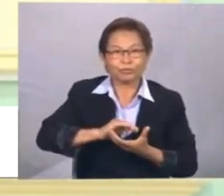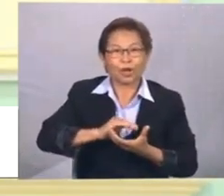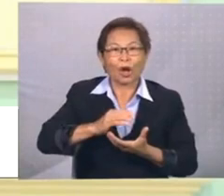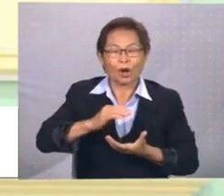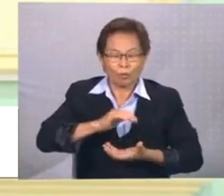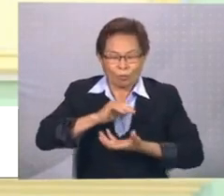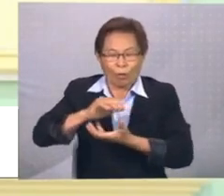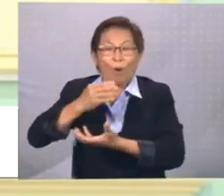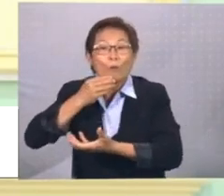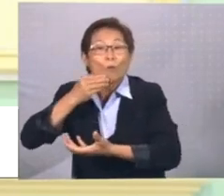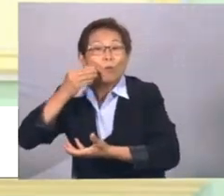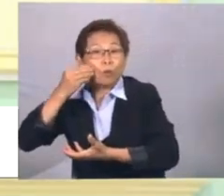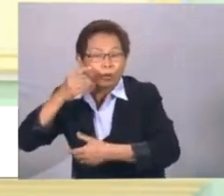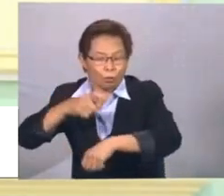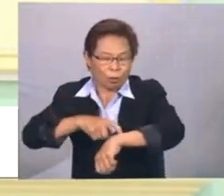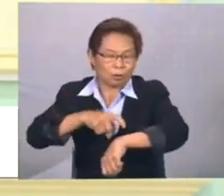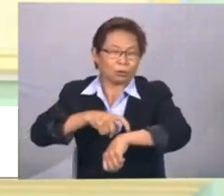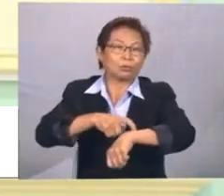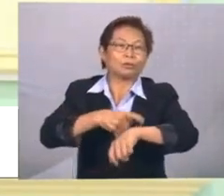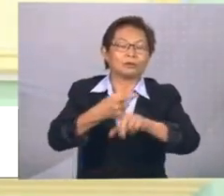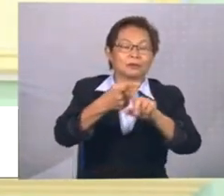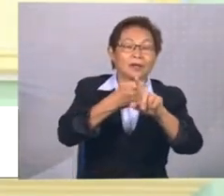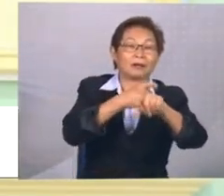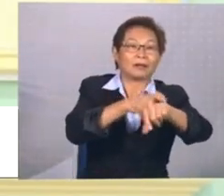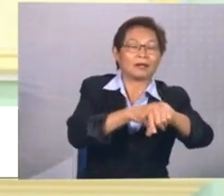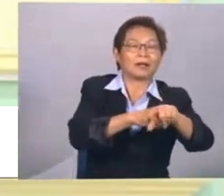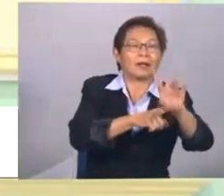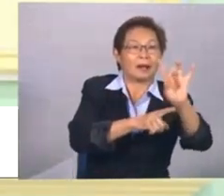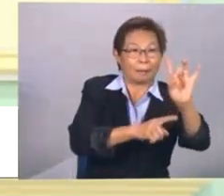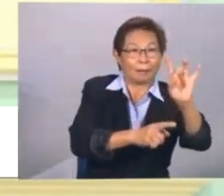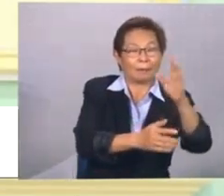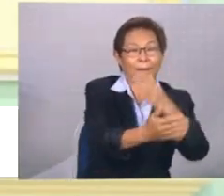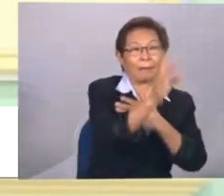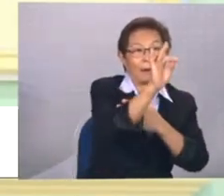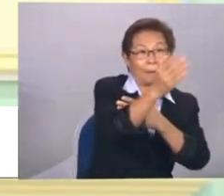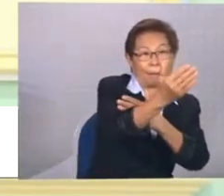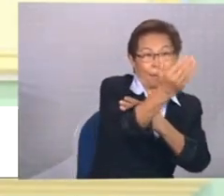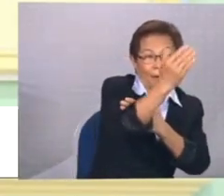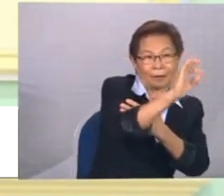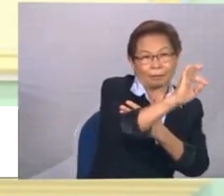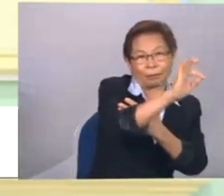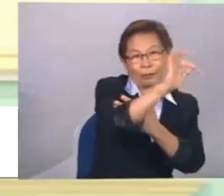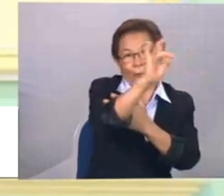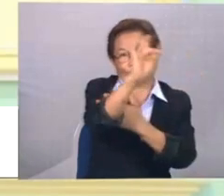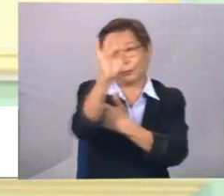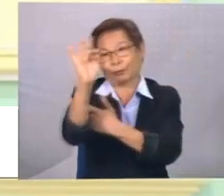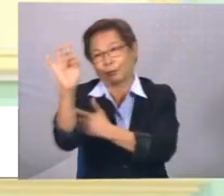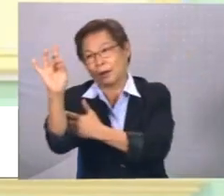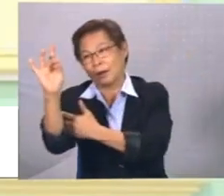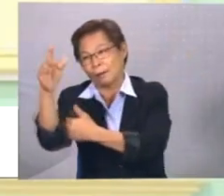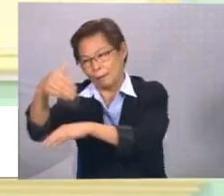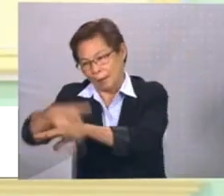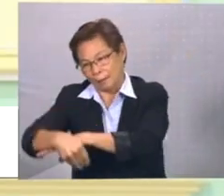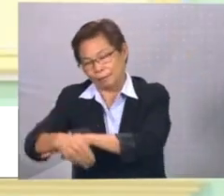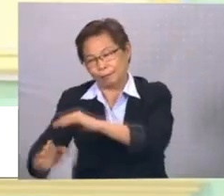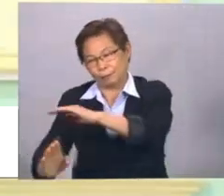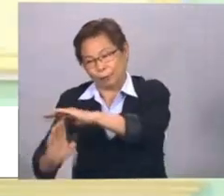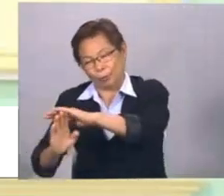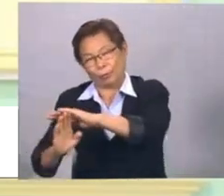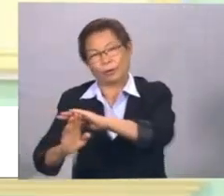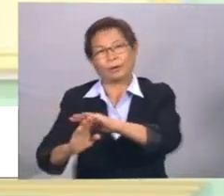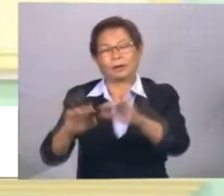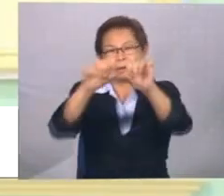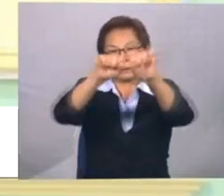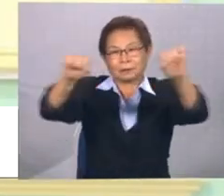pulang waktunya adalah daripada delapan pagi sehingga delapan malam operasi